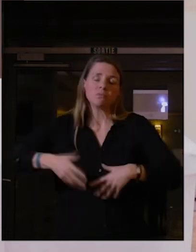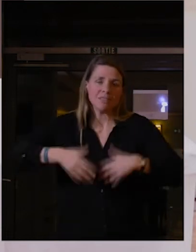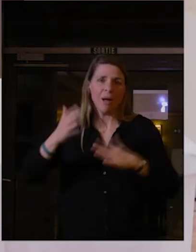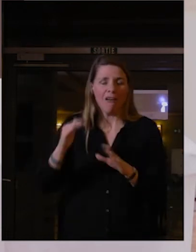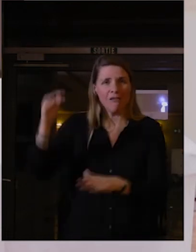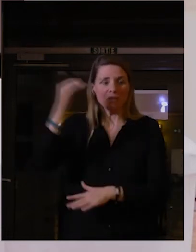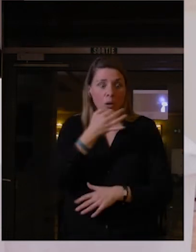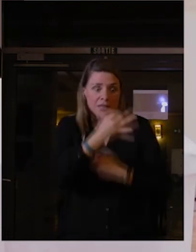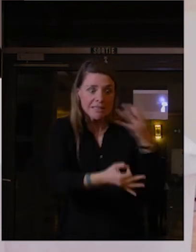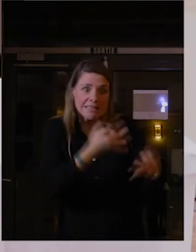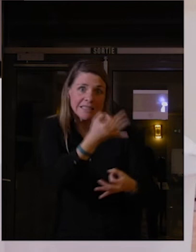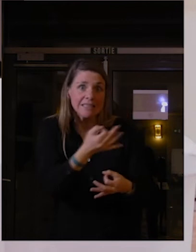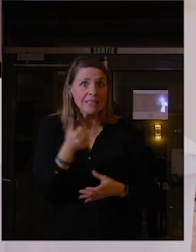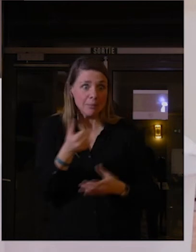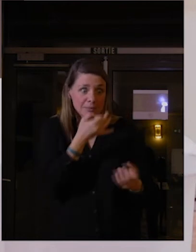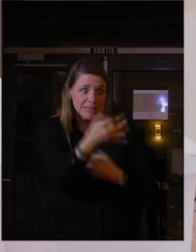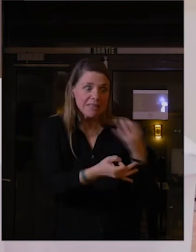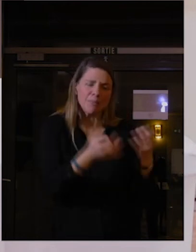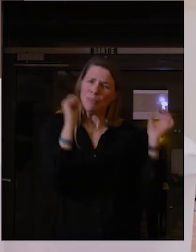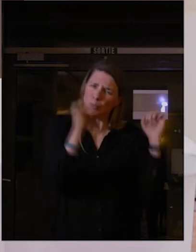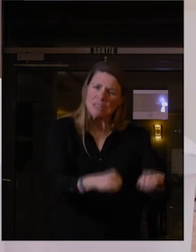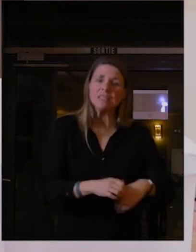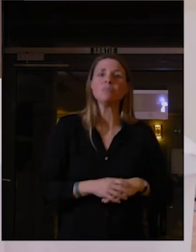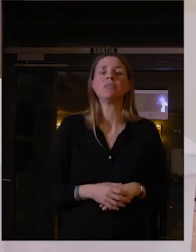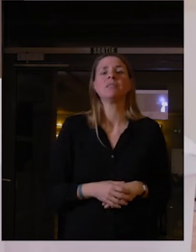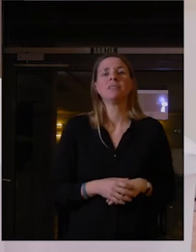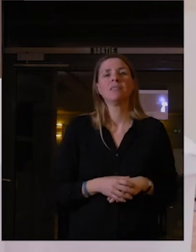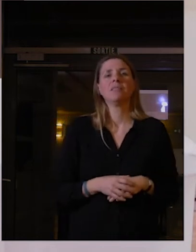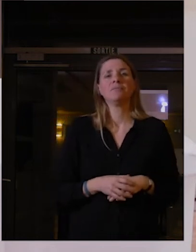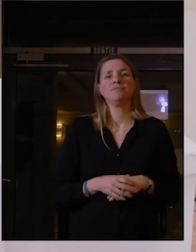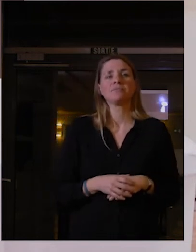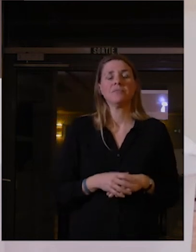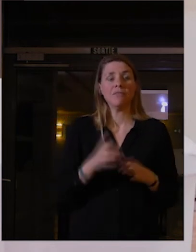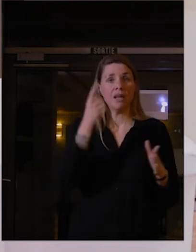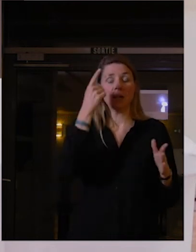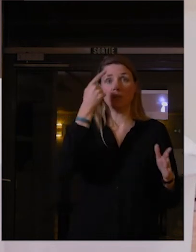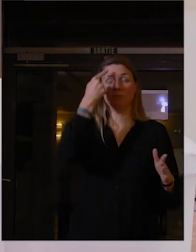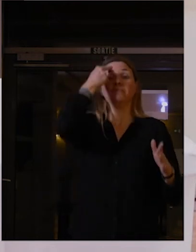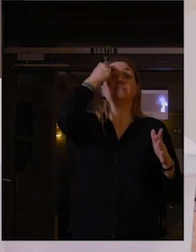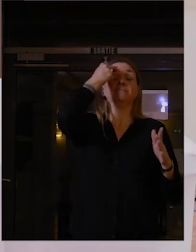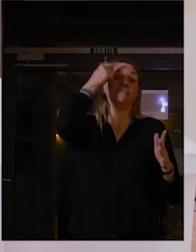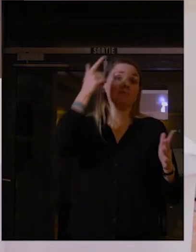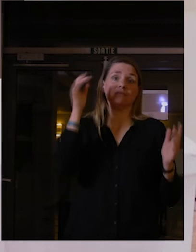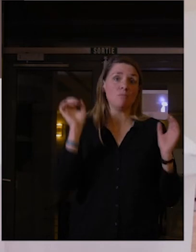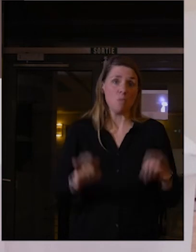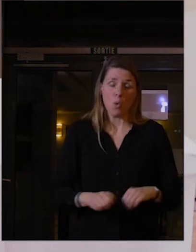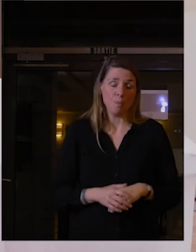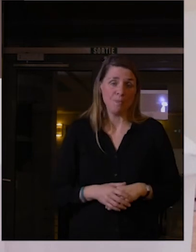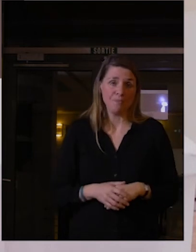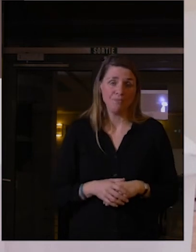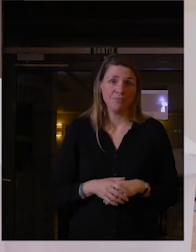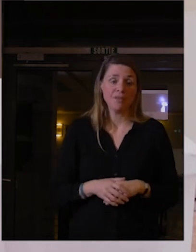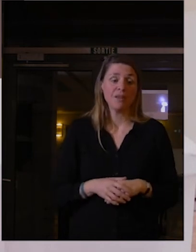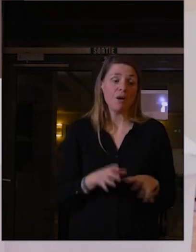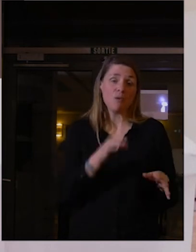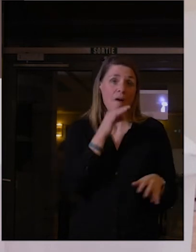dise ouais c'est possible, ça fait vraiment un déclic. Et en tout cas ouais pour